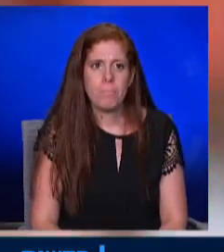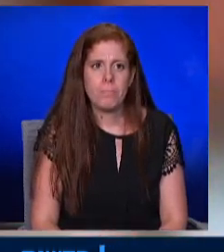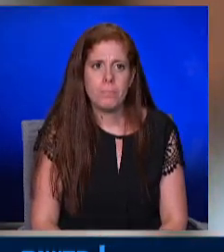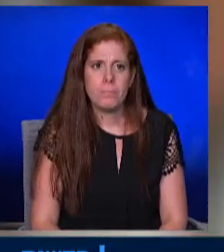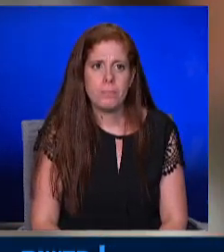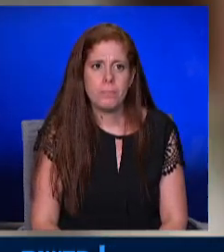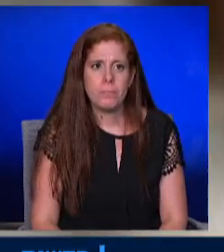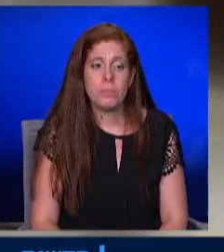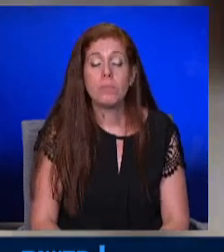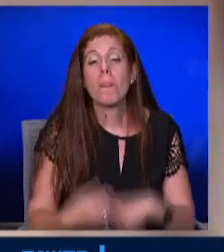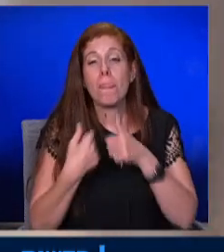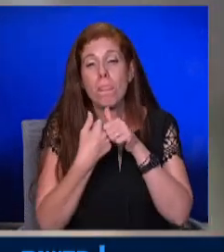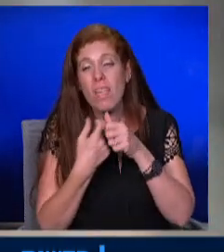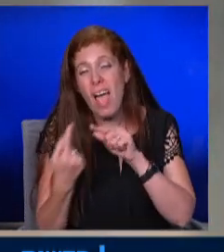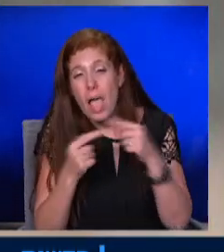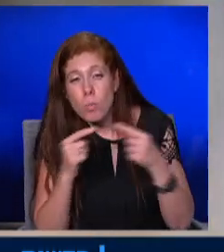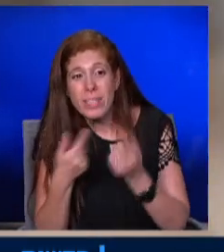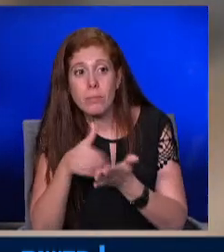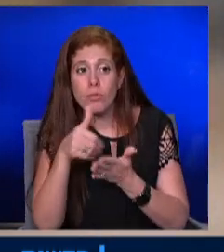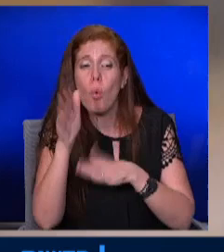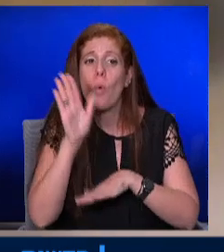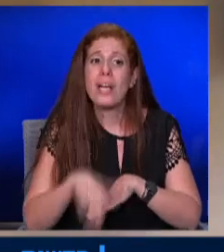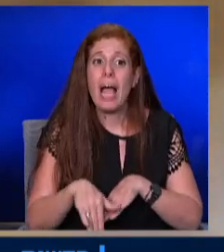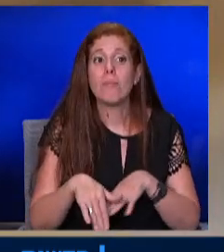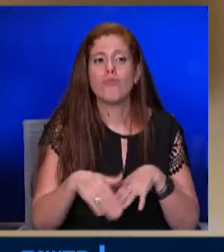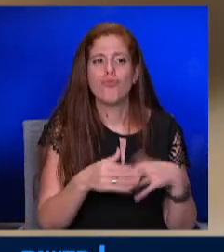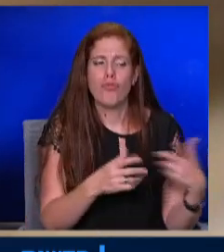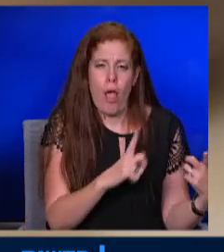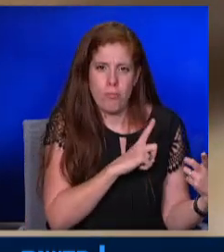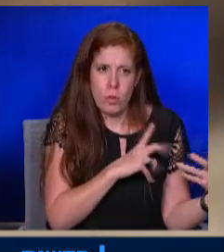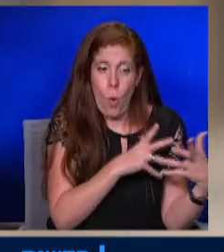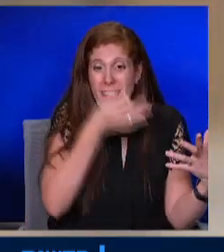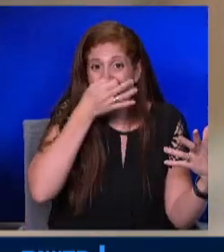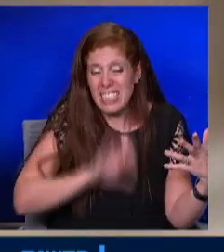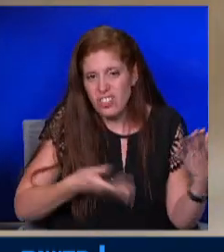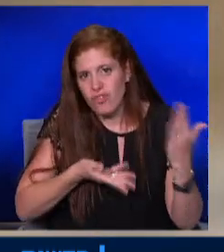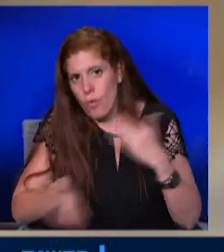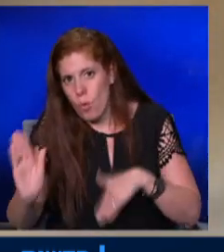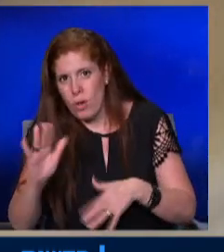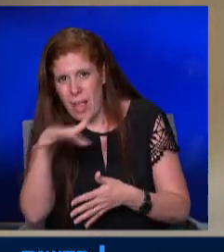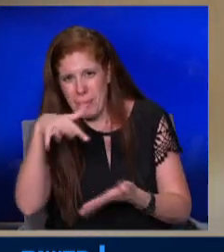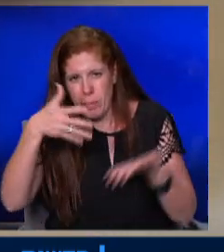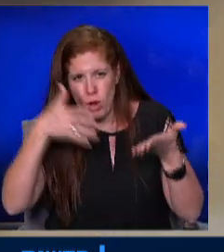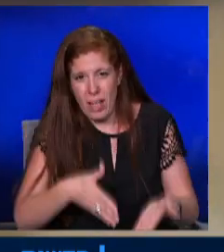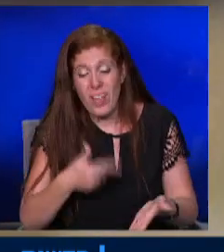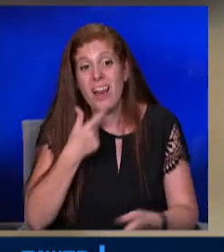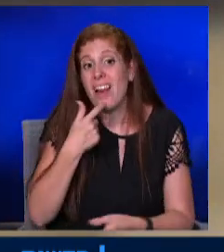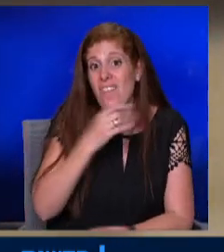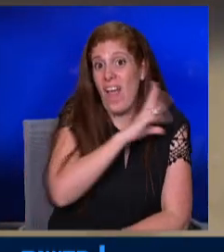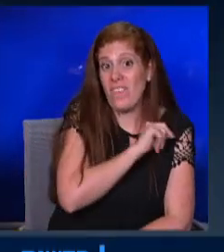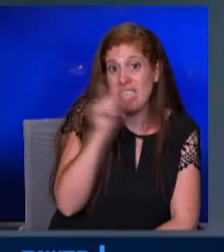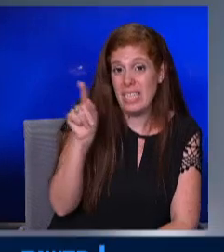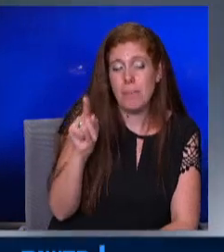העימותים נמשכו גם במהלך עזיבת הכוחות את מתחם הקבר. לפי הפלסטינים, מתנחלים חמושים הציתו רכב